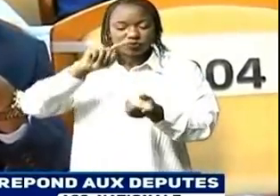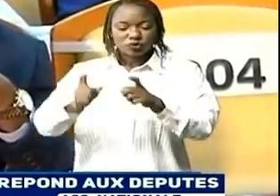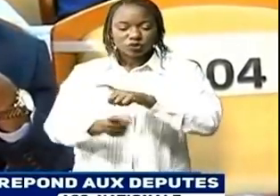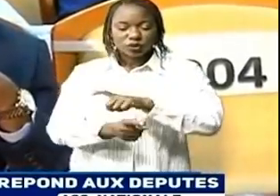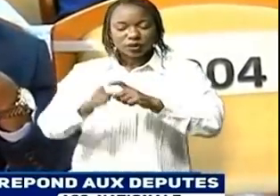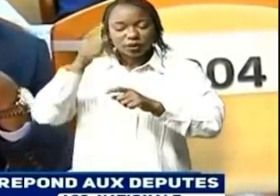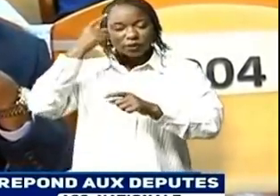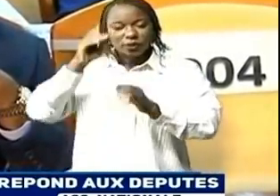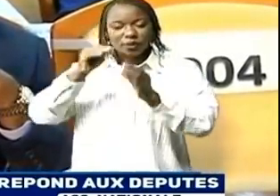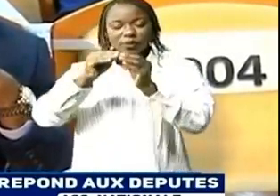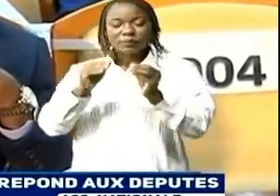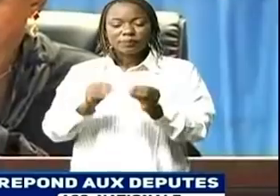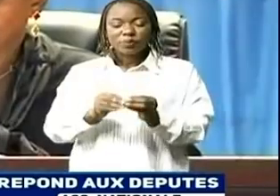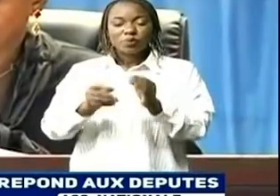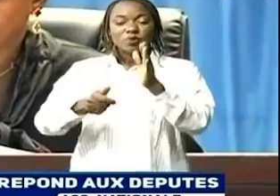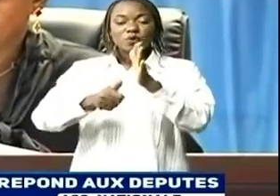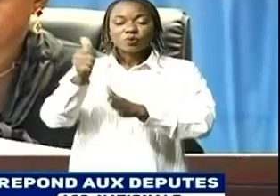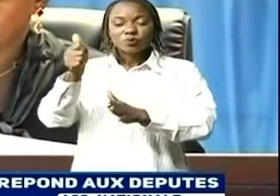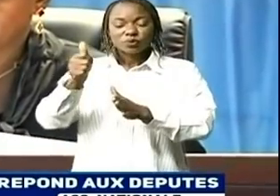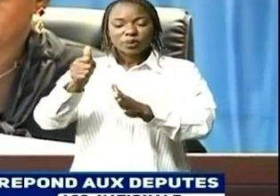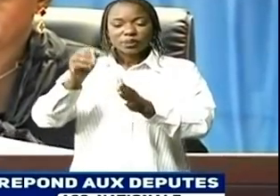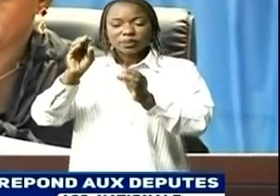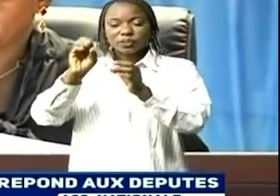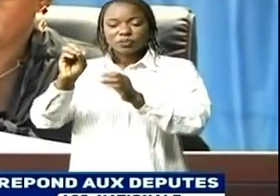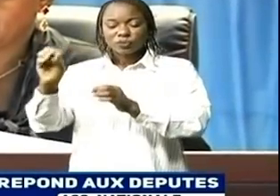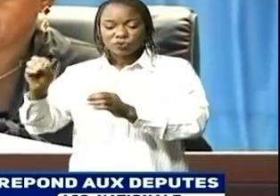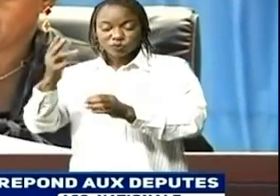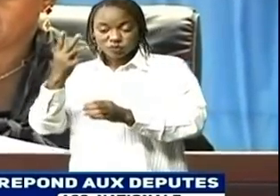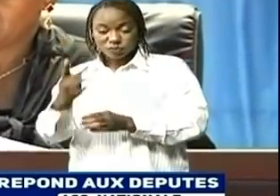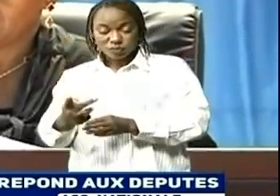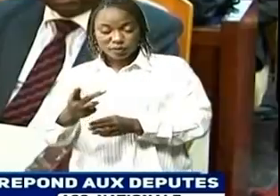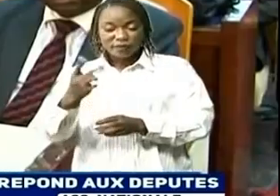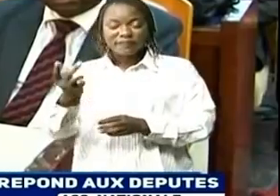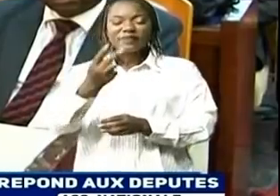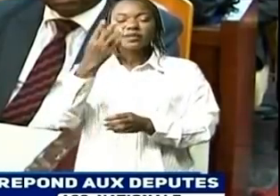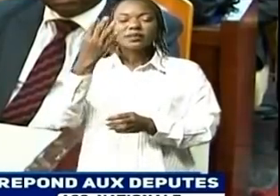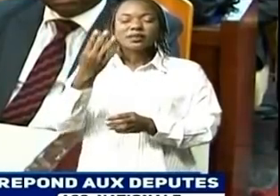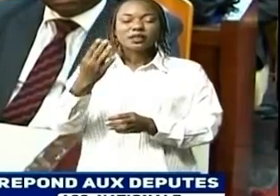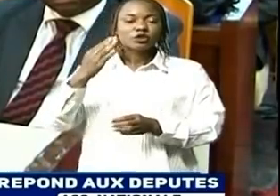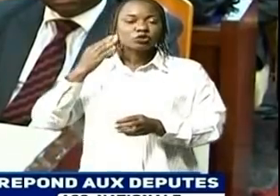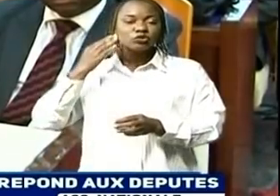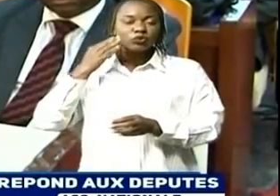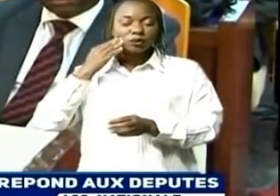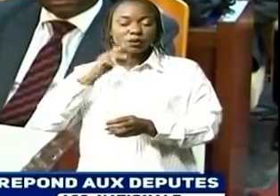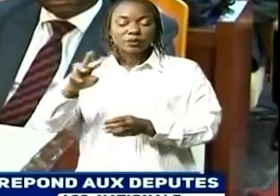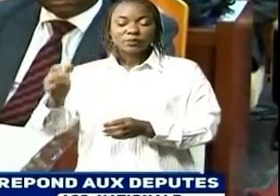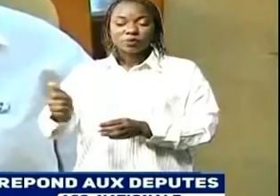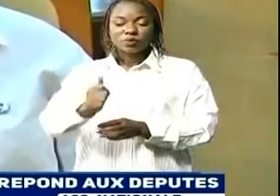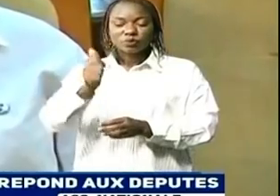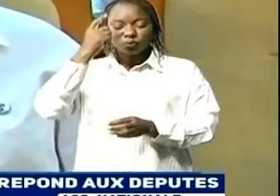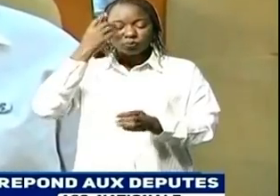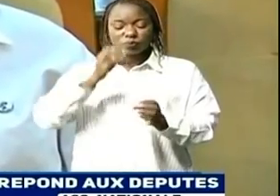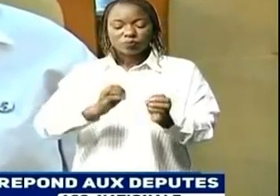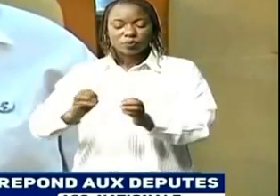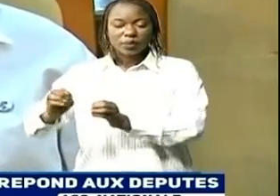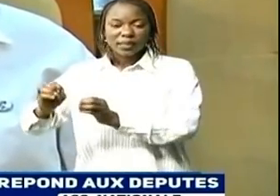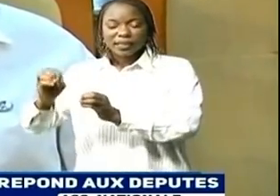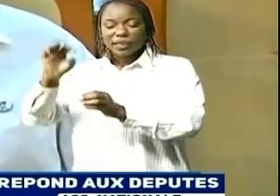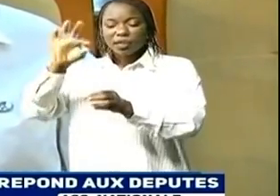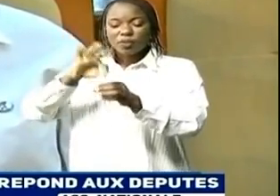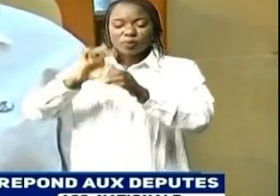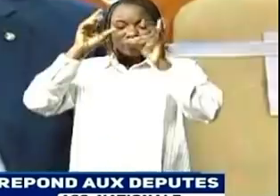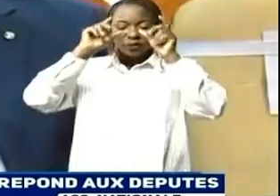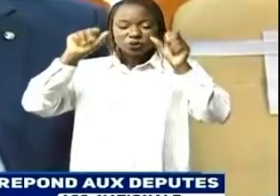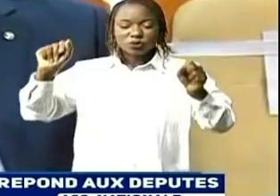loi numéro 11/003 du 25 juin 2011 relative à l'organisation des élections